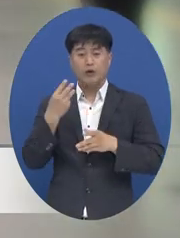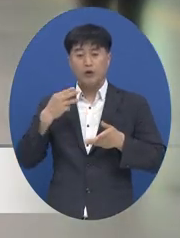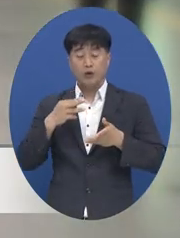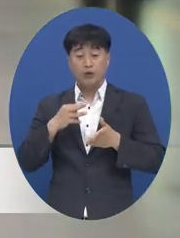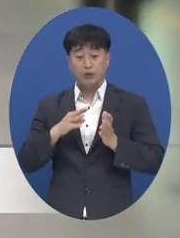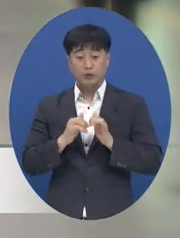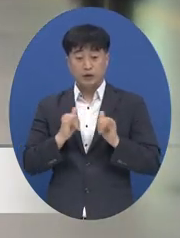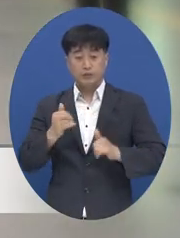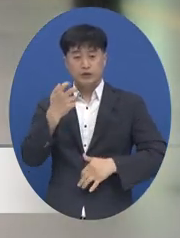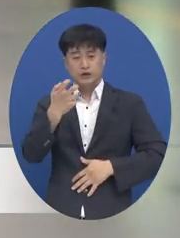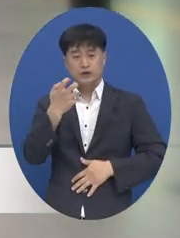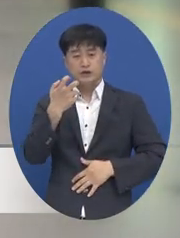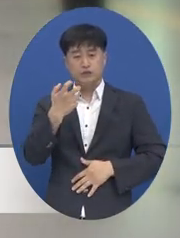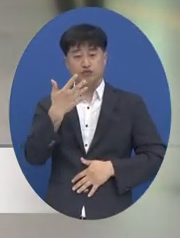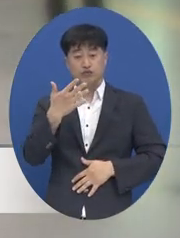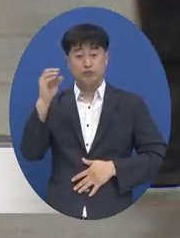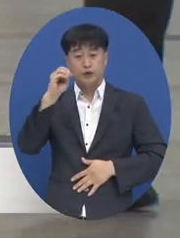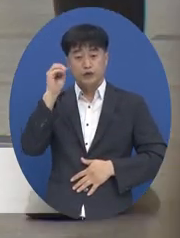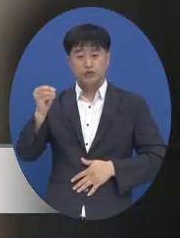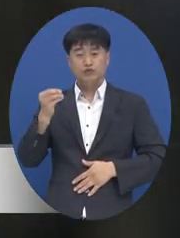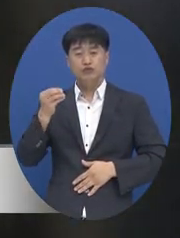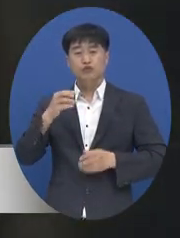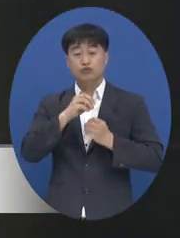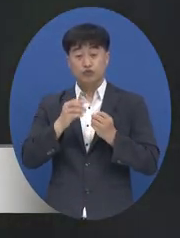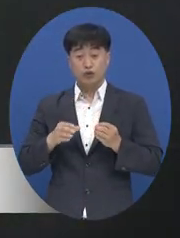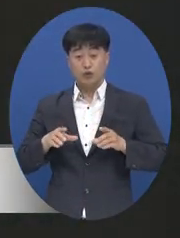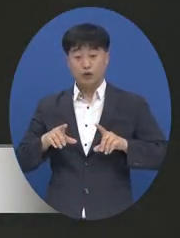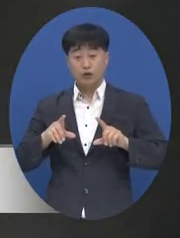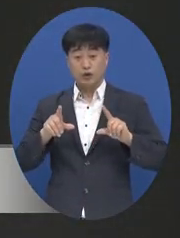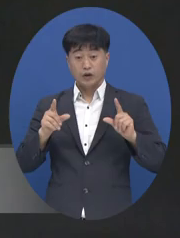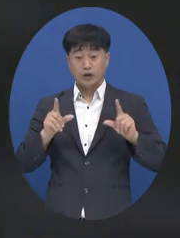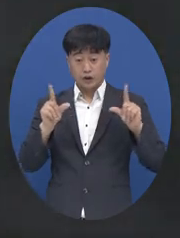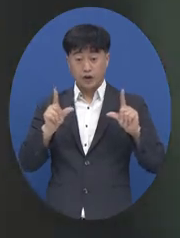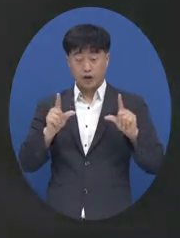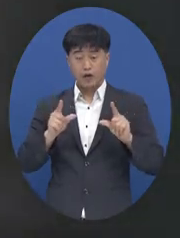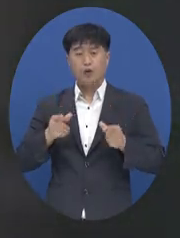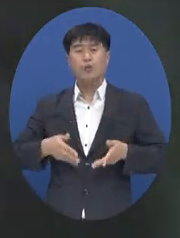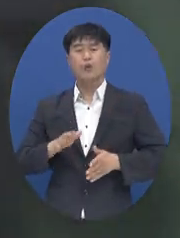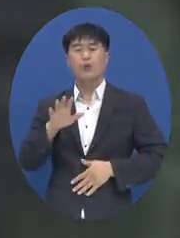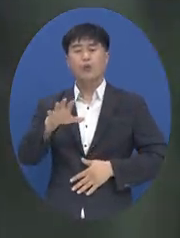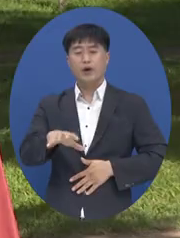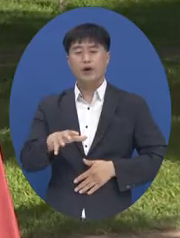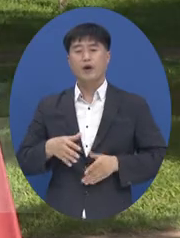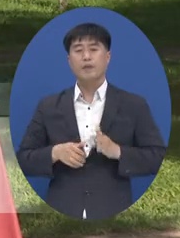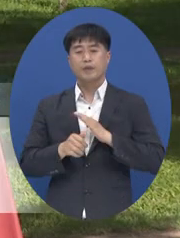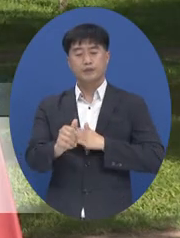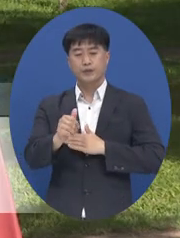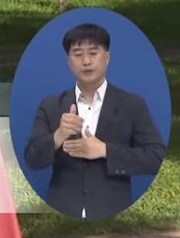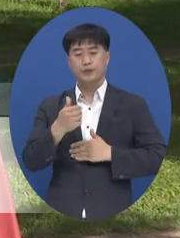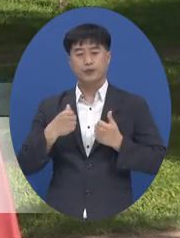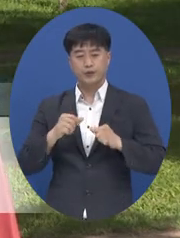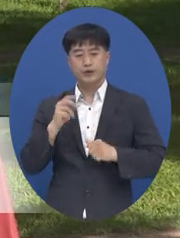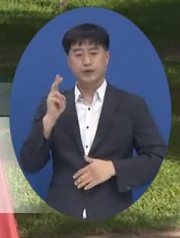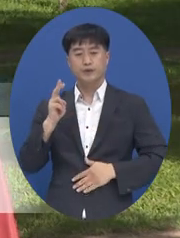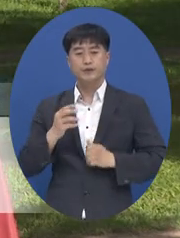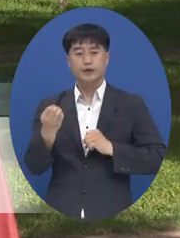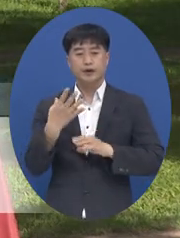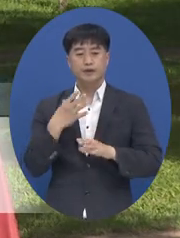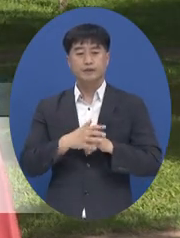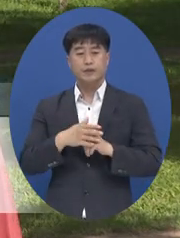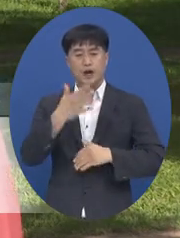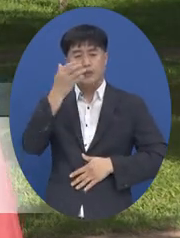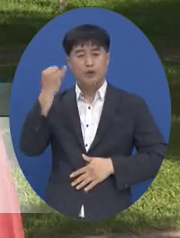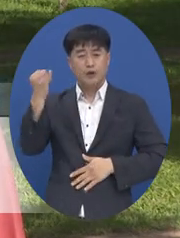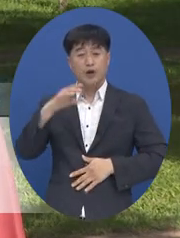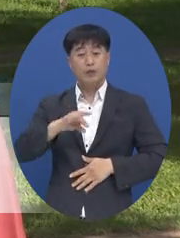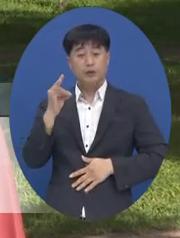79% 가 이번 추석에 고향을 방문하지 않겠다 고 응답했습니다 할머니 쪽에서 먼저 이제